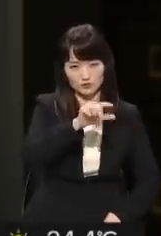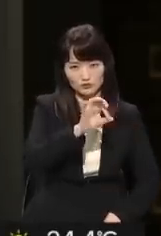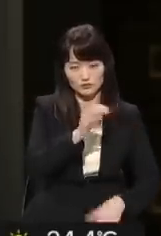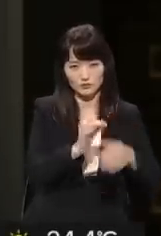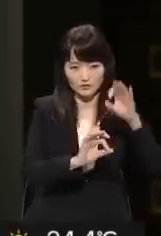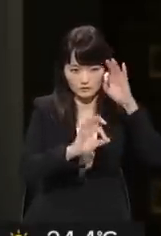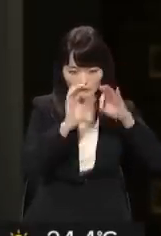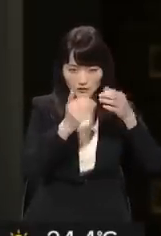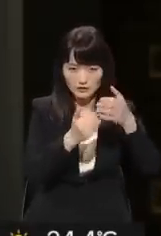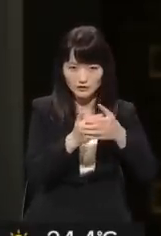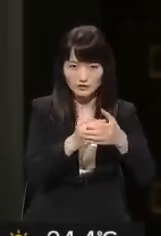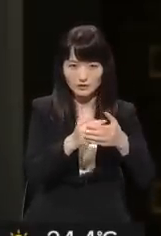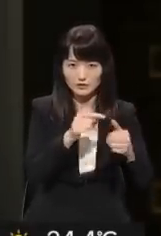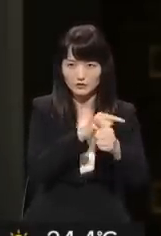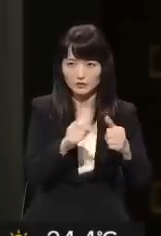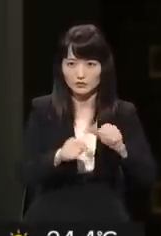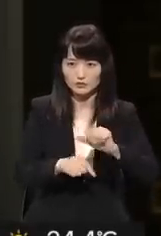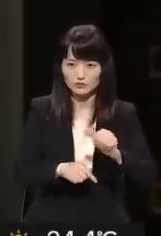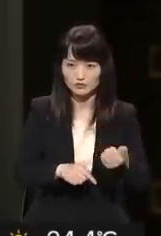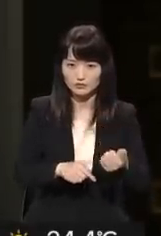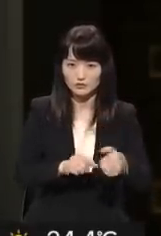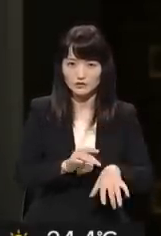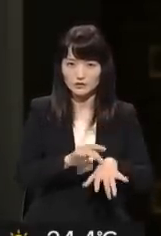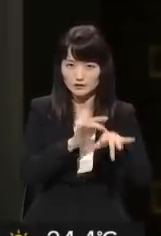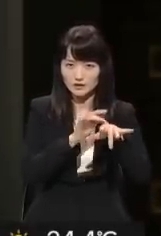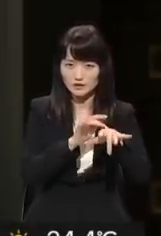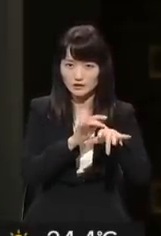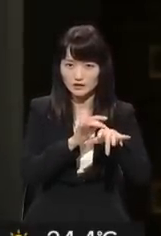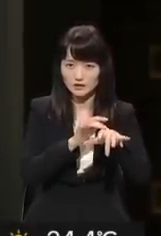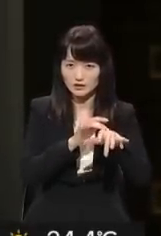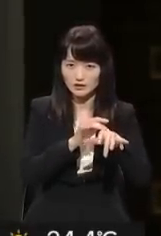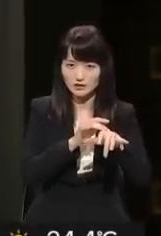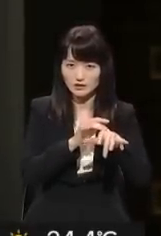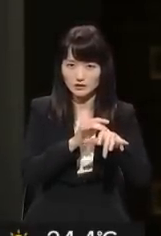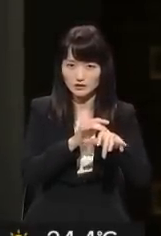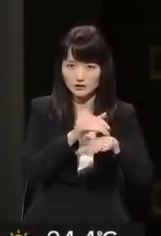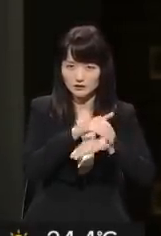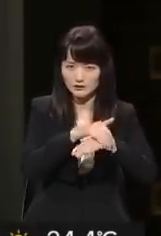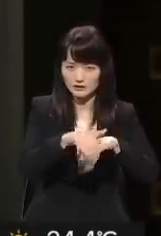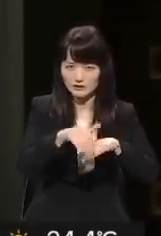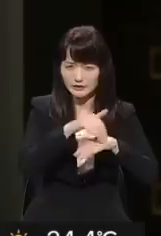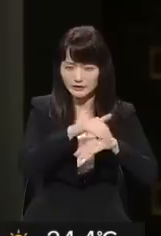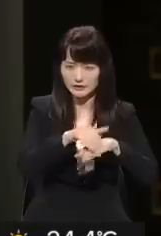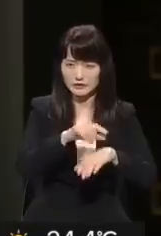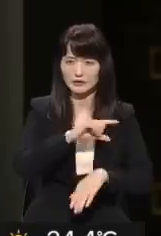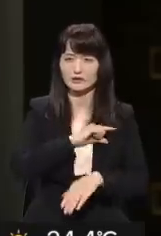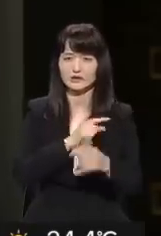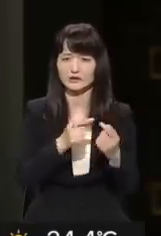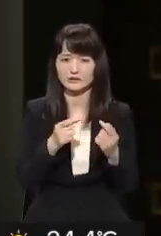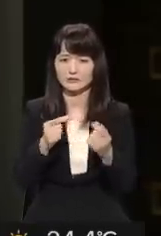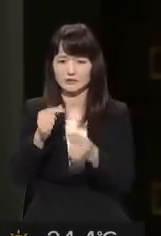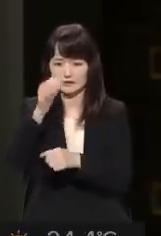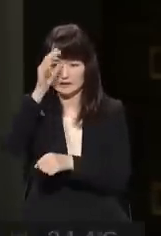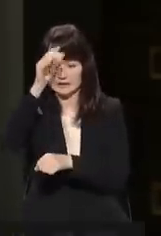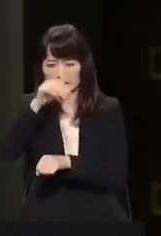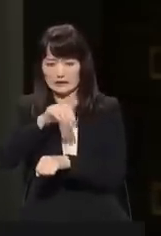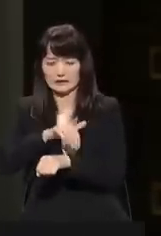범죄를 계획했다라는 점에서 말이죠. 이름도 비슷해서 이게 더 좀 소름